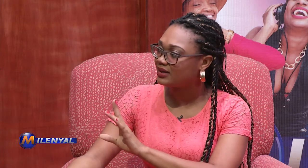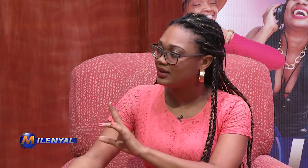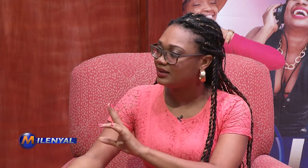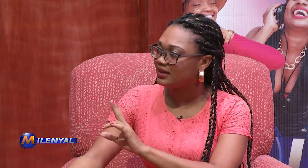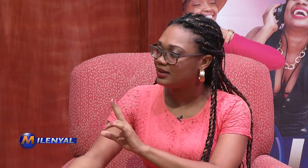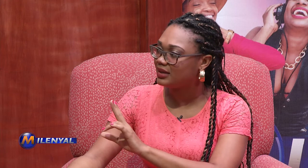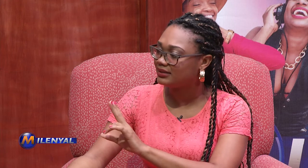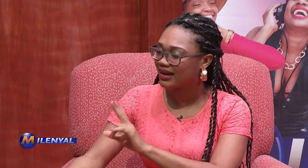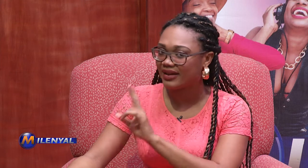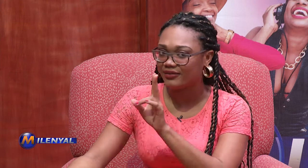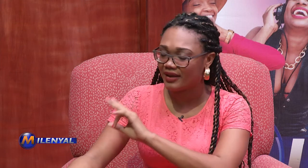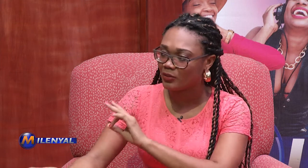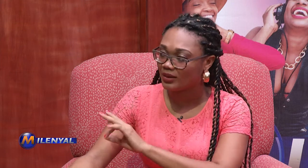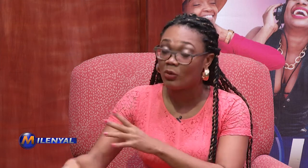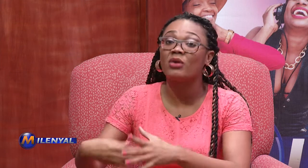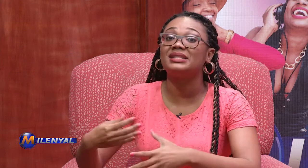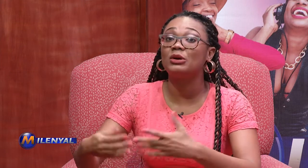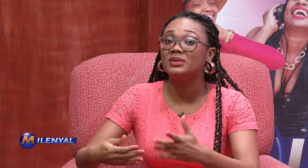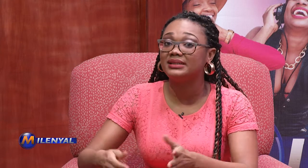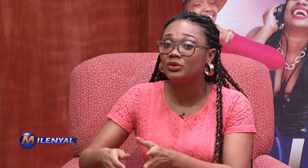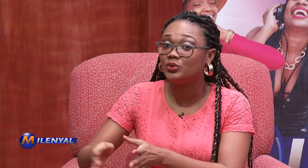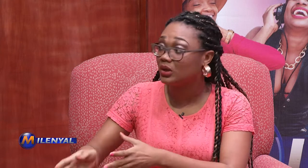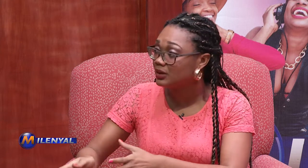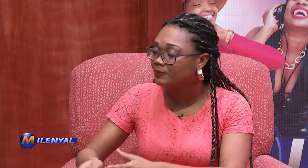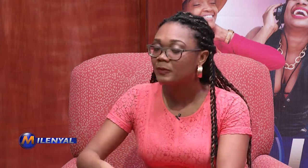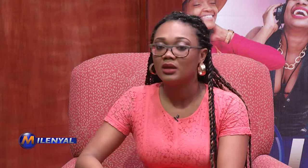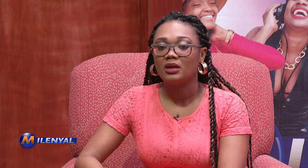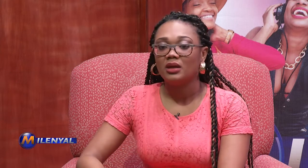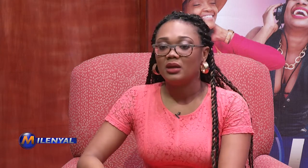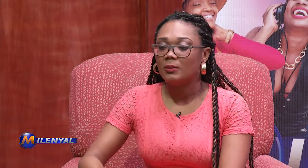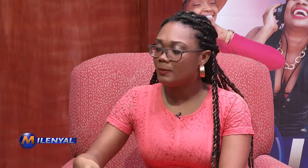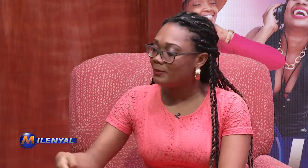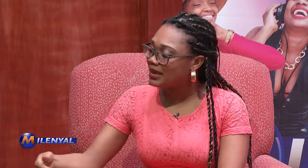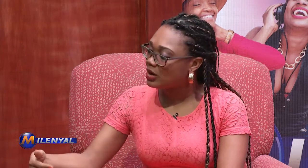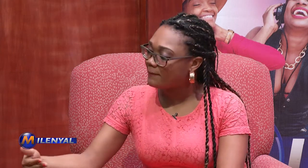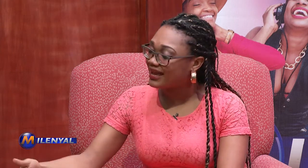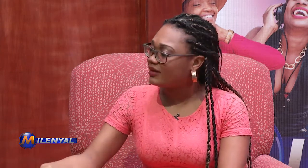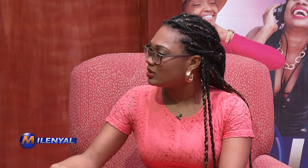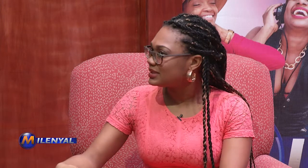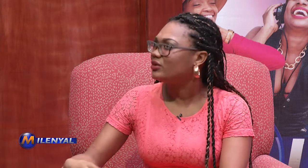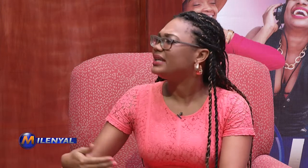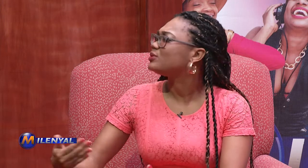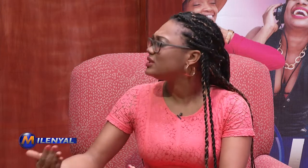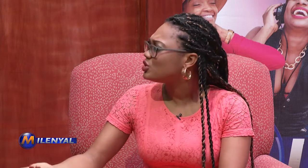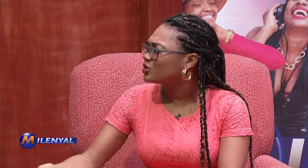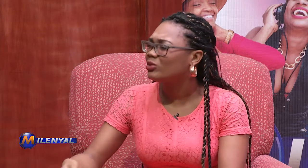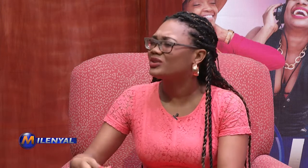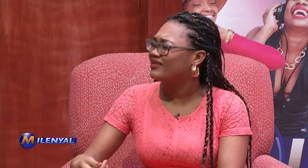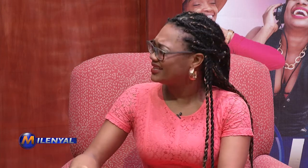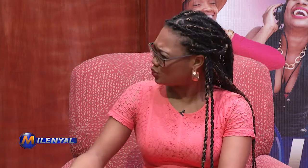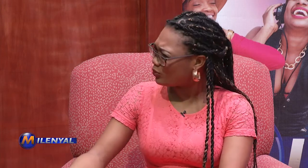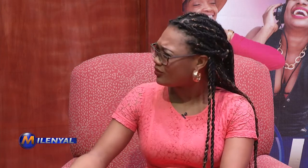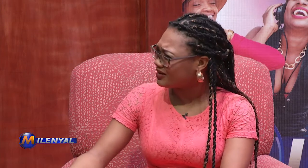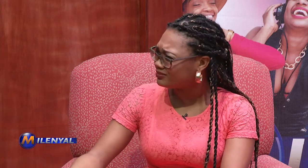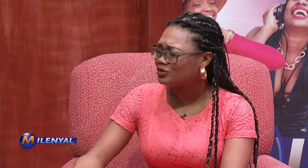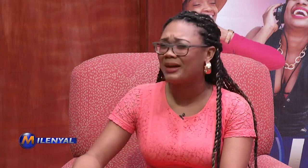seulement qui travaillent faible. Bon, par contre, il est augmenté depuis lors. Mais le map pas la veille aussi, on fait exposition parce que moi, c'est un travail